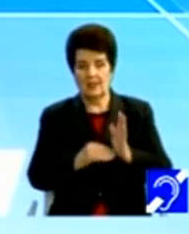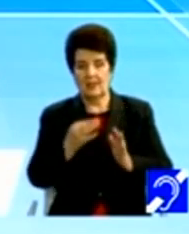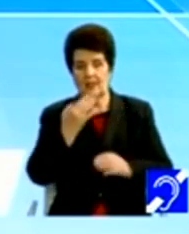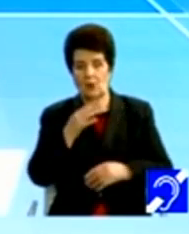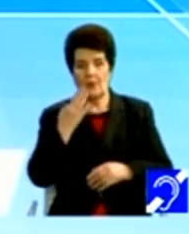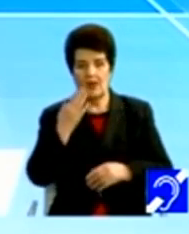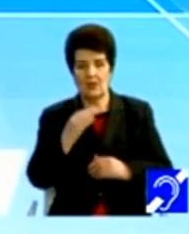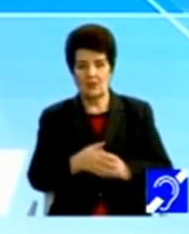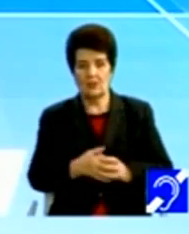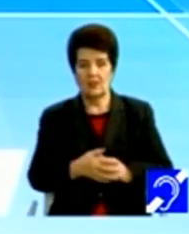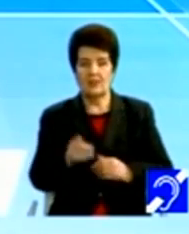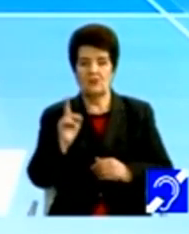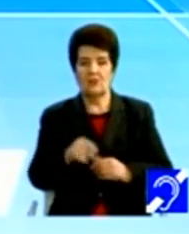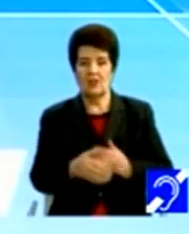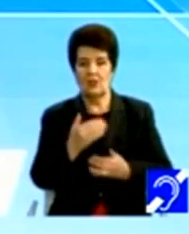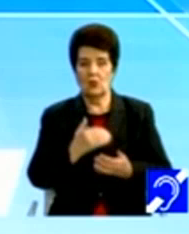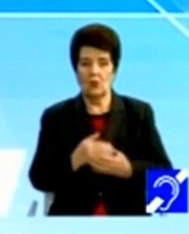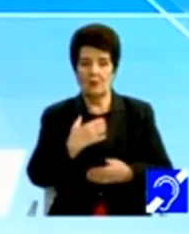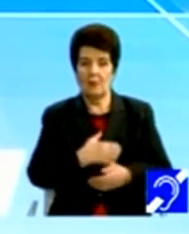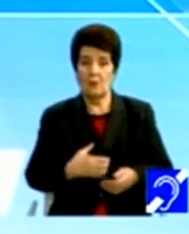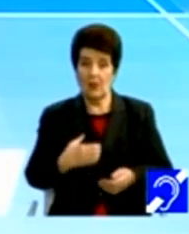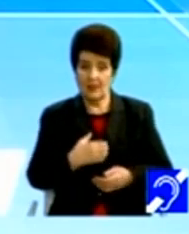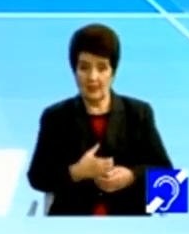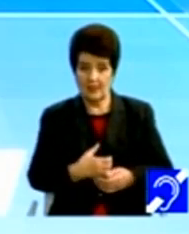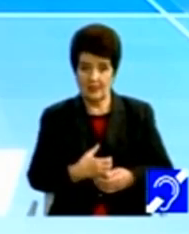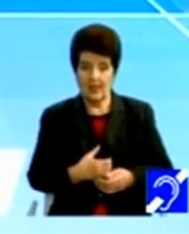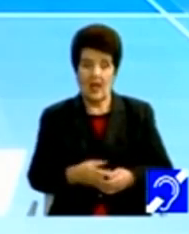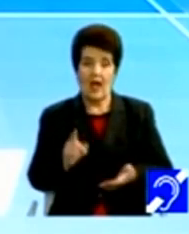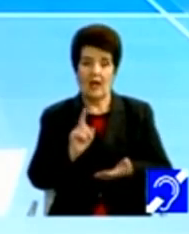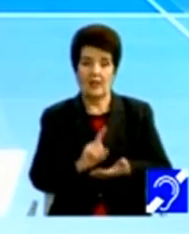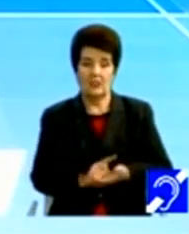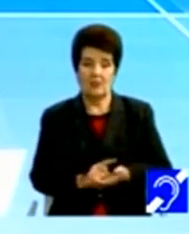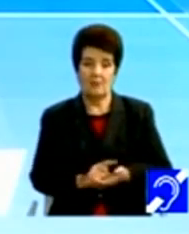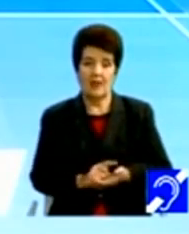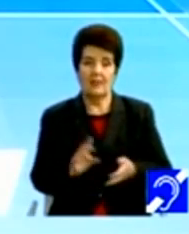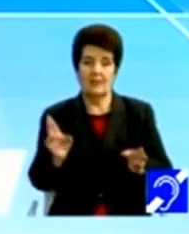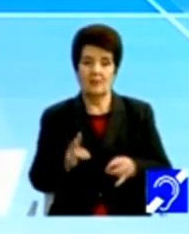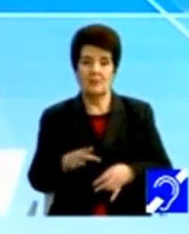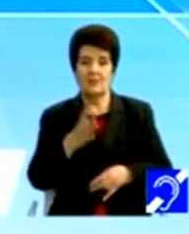educaționale românești și în cele din urmă cel mai important angajament care urmează a fi